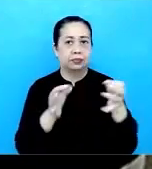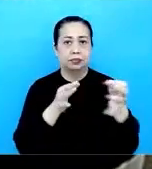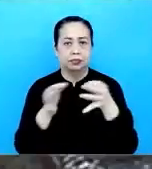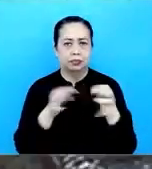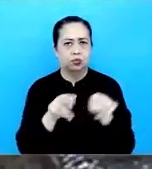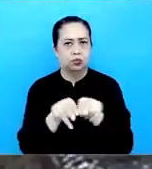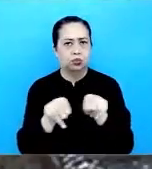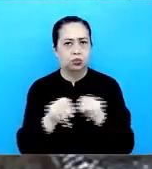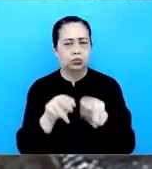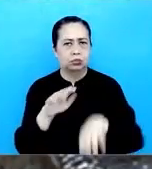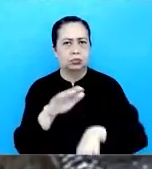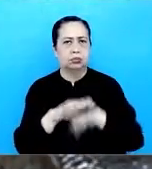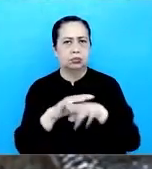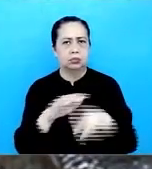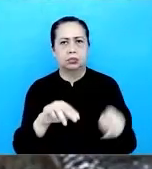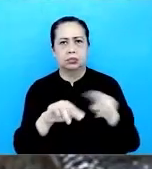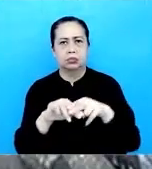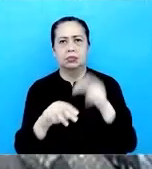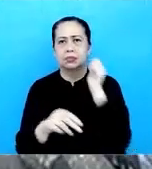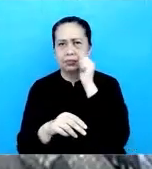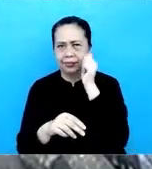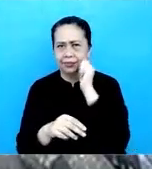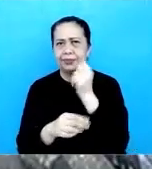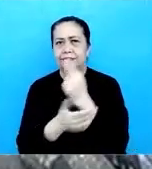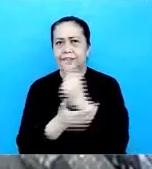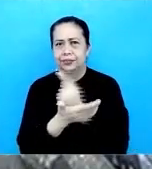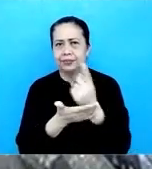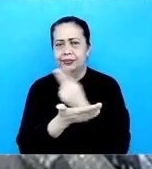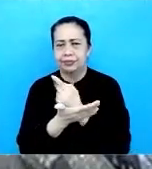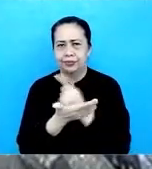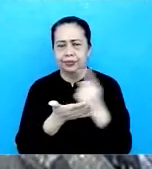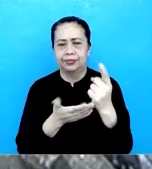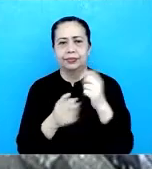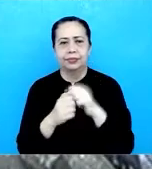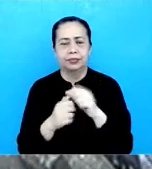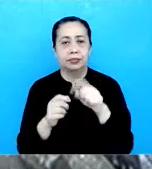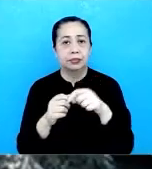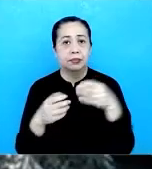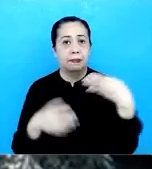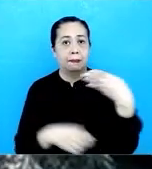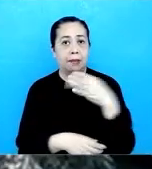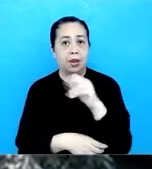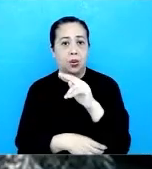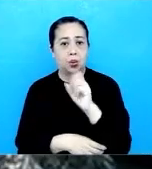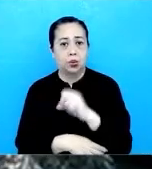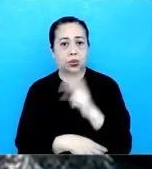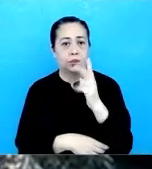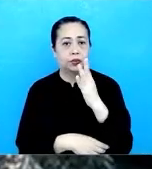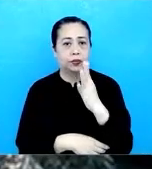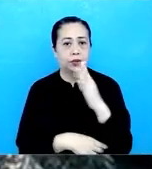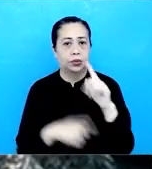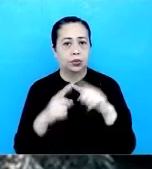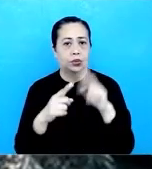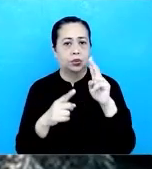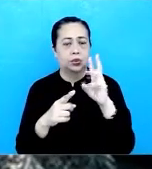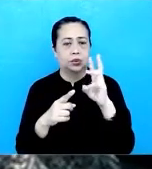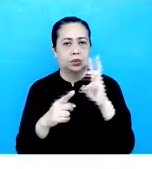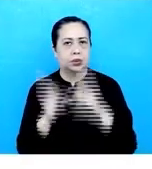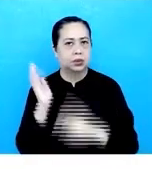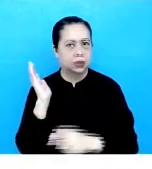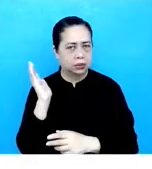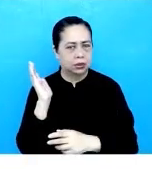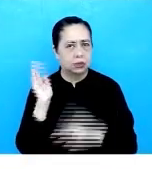ang pagsipa sa presyo ng isda tuwing mahal na araw. Ang bangus nga rito mabibili sa 240 hanggang 260 pesos depende sa